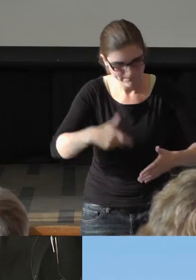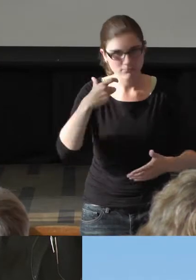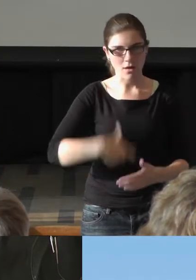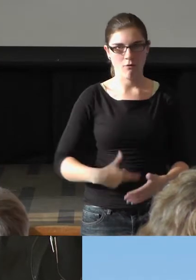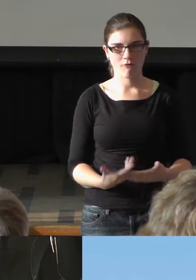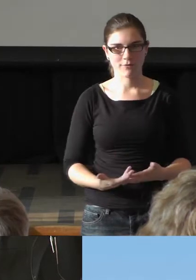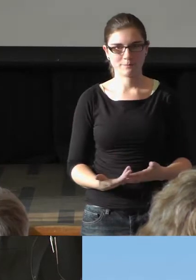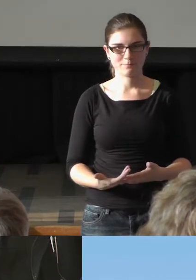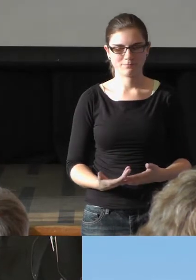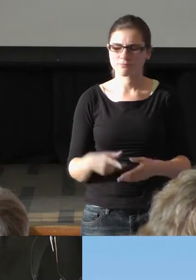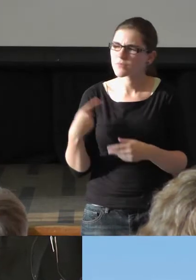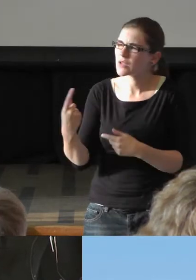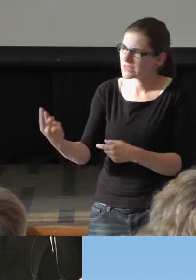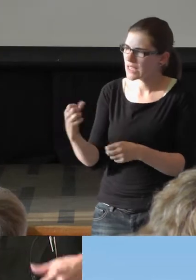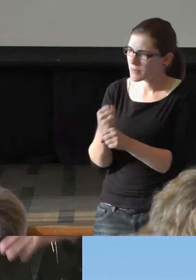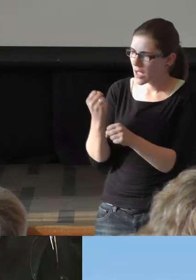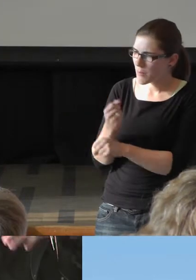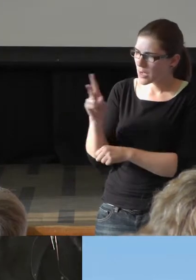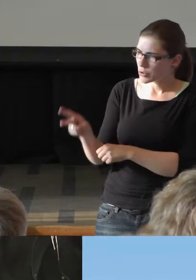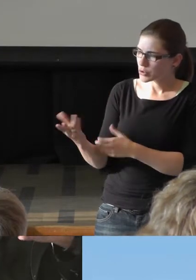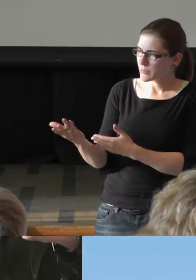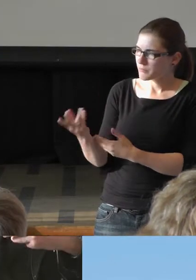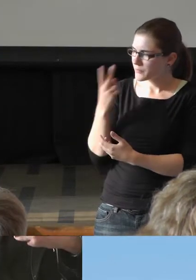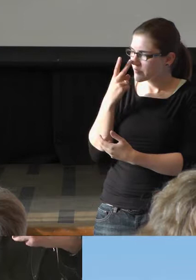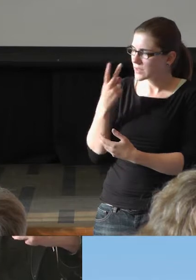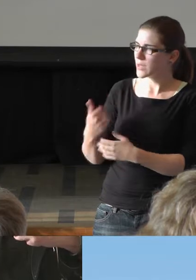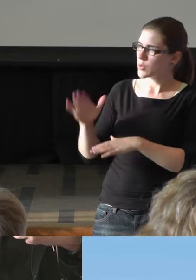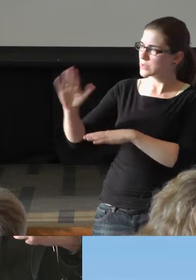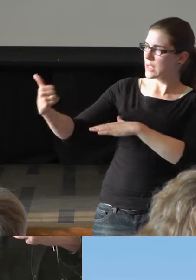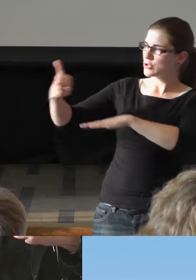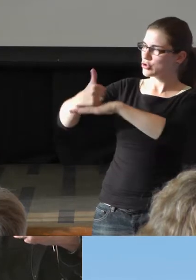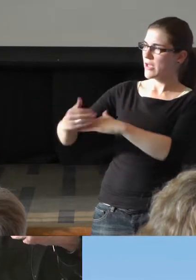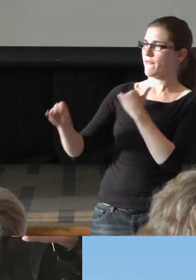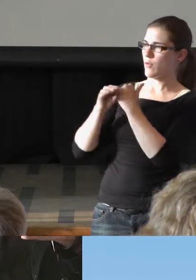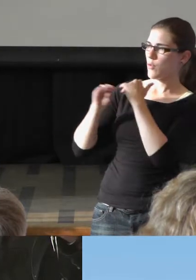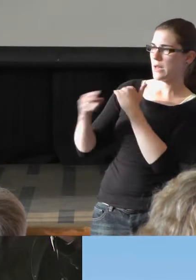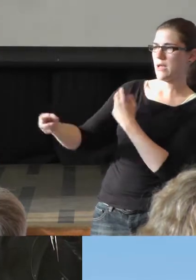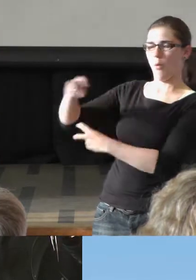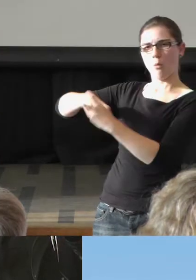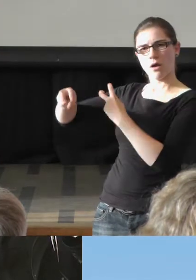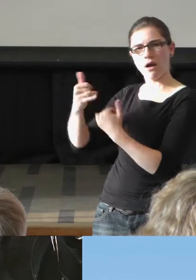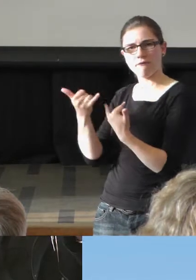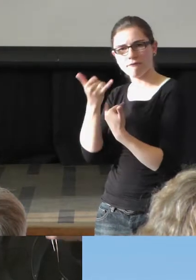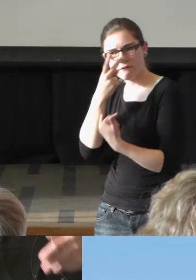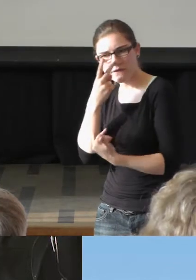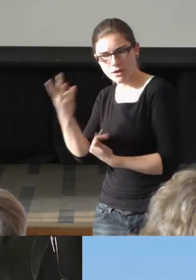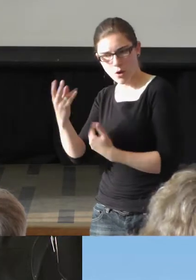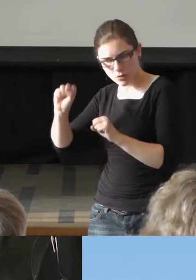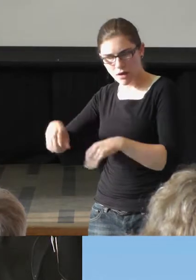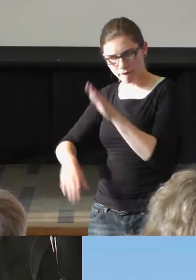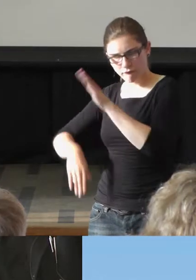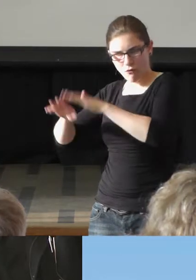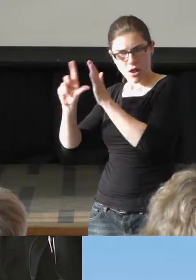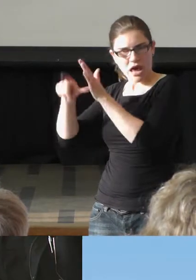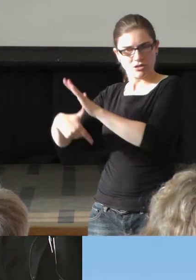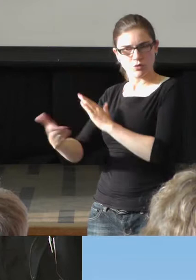sind berufstätig, nehme ich an. Wie geht Ihr Arbeitgeber, wie gehen die Kollegen damit um und können Sie die volle Leistung überhaupt noch bringen?